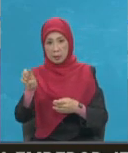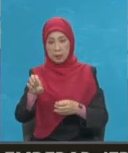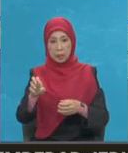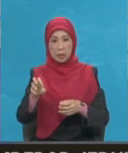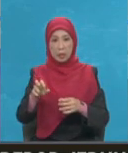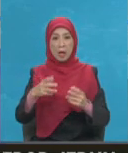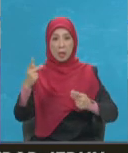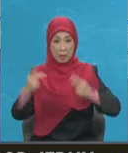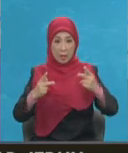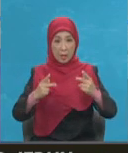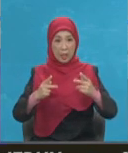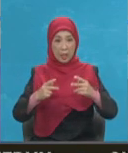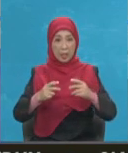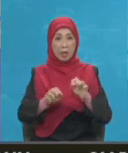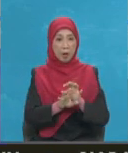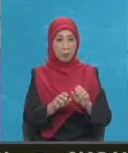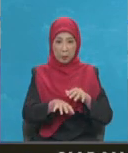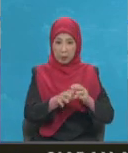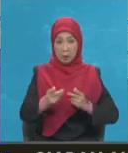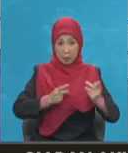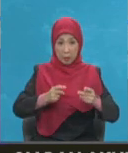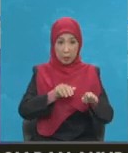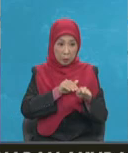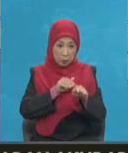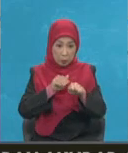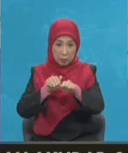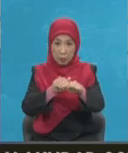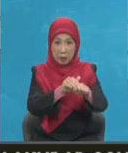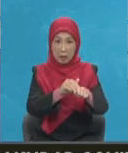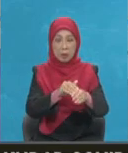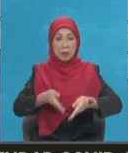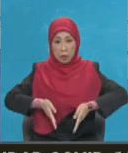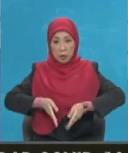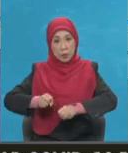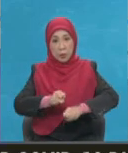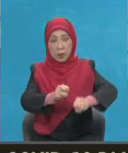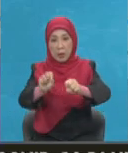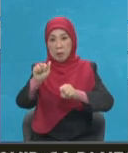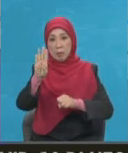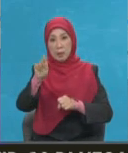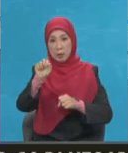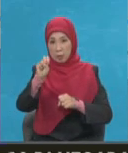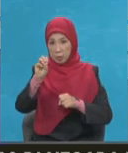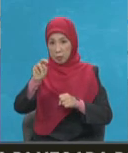konvoi kenderaan Mercedes-Benz yang bermula dari kawasan helipad Sungai Basong, daerah Tutong.